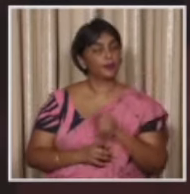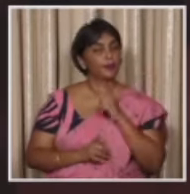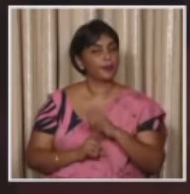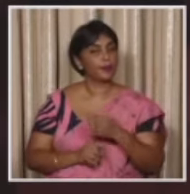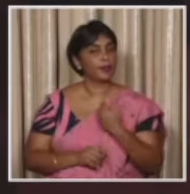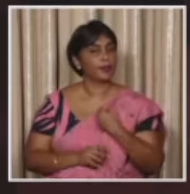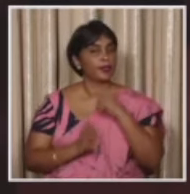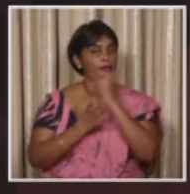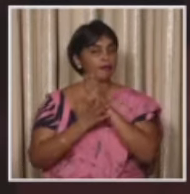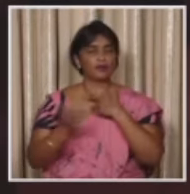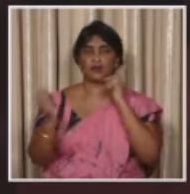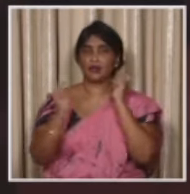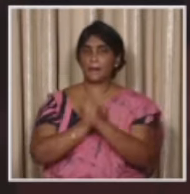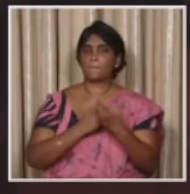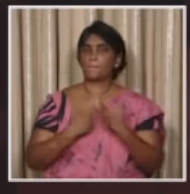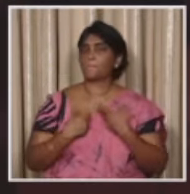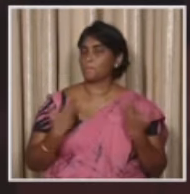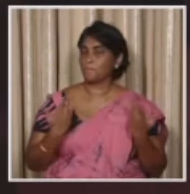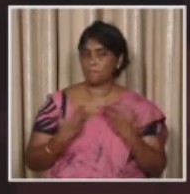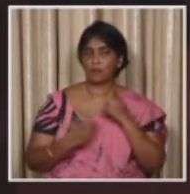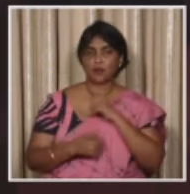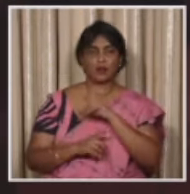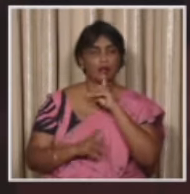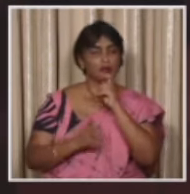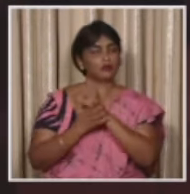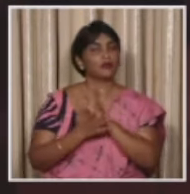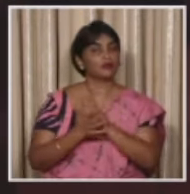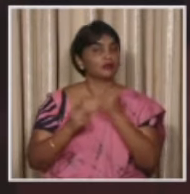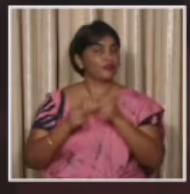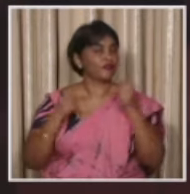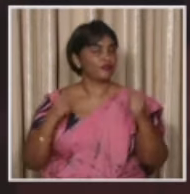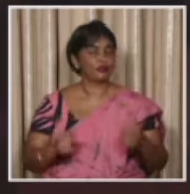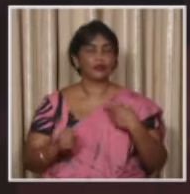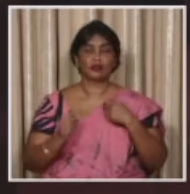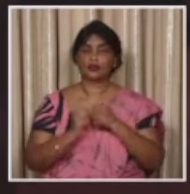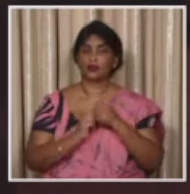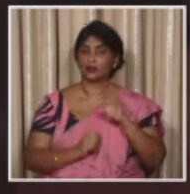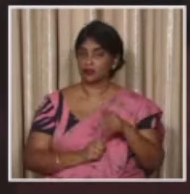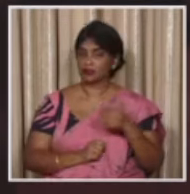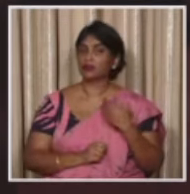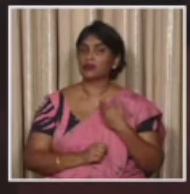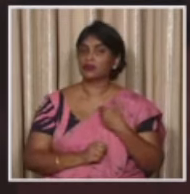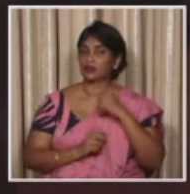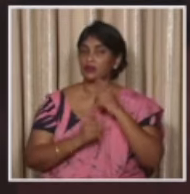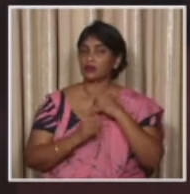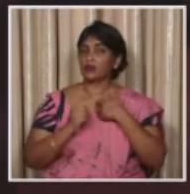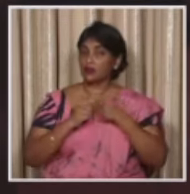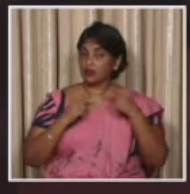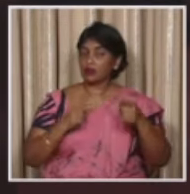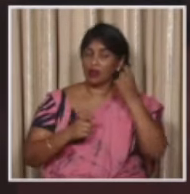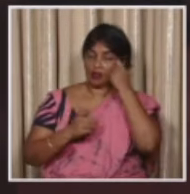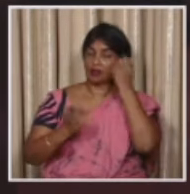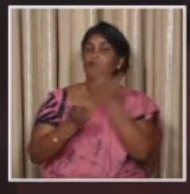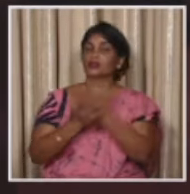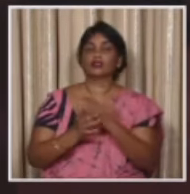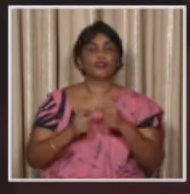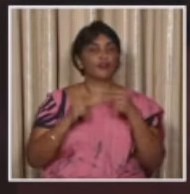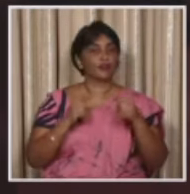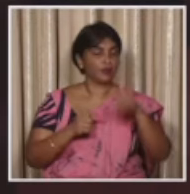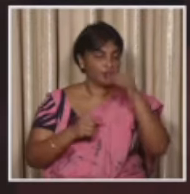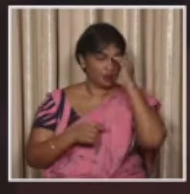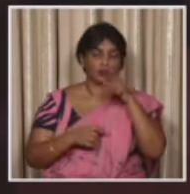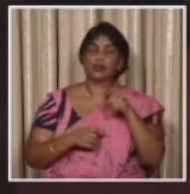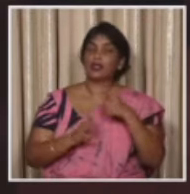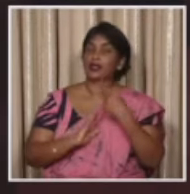මට ව්‍යවස්ථාව වෙනස් කරන්න බෑ. මෙතුමා කතා කරනවා ව්‍යවස්ථාවට පටහැනිව කටයුතු කරනවා කියලා. කටයුතු කරන්න යෝජනා කරන්නේ විපක්ෂ නායකතුමා. ඒ නිසා මේ